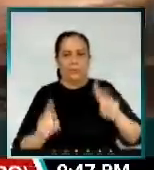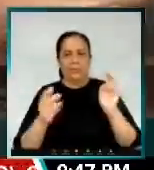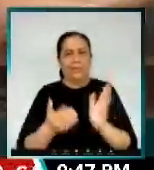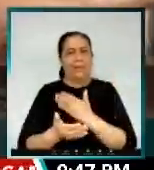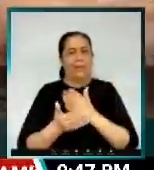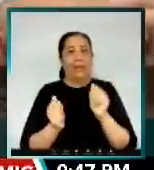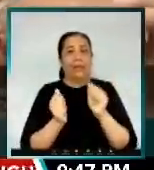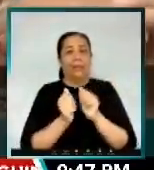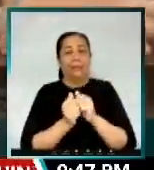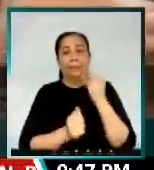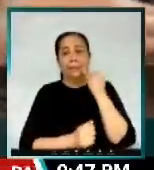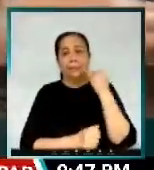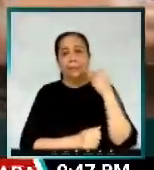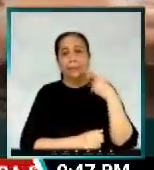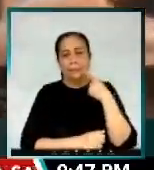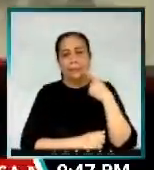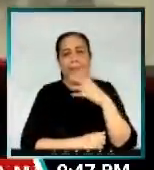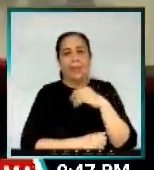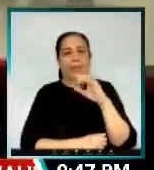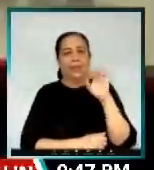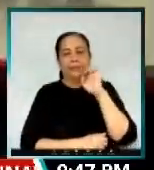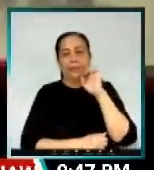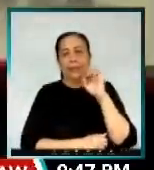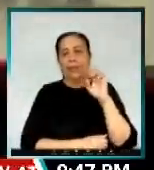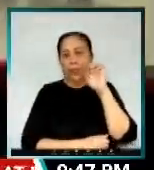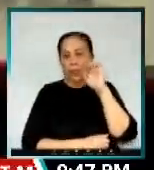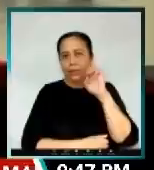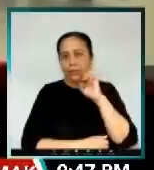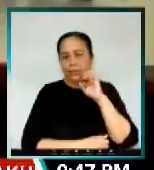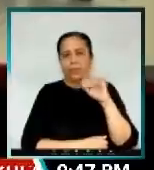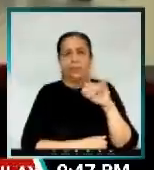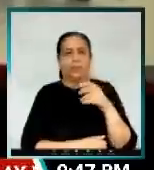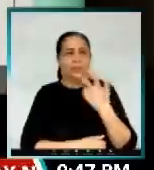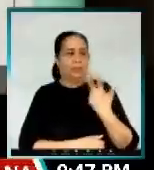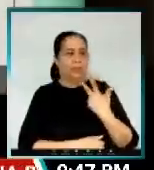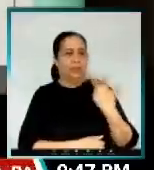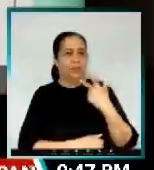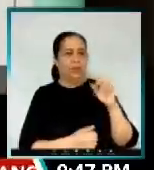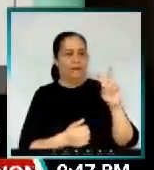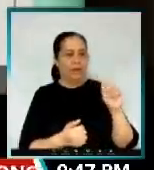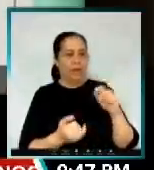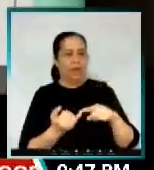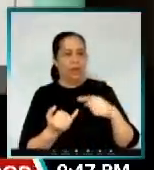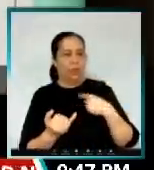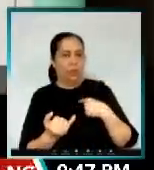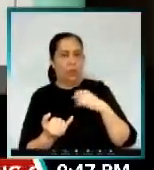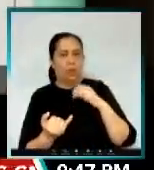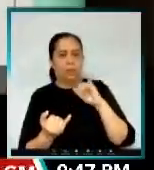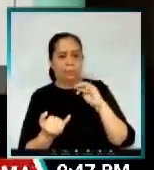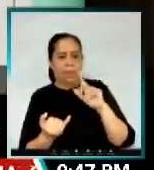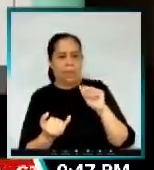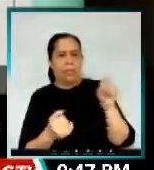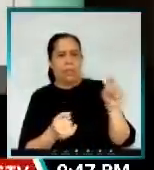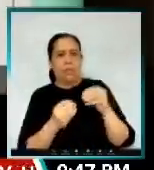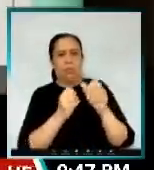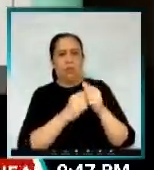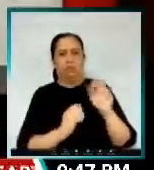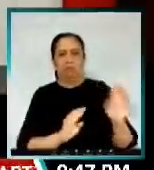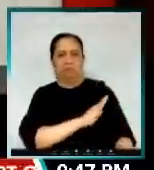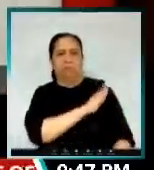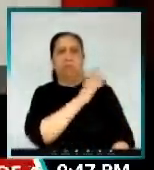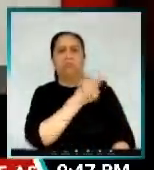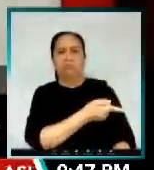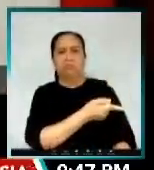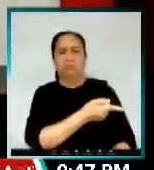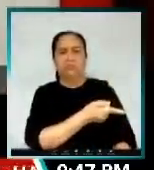Papin at Eva Eugenio. Sa aming tatlo, sa Eva ako, siya ang pinakamalakas ang loob, no?